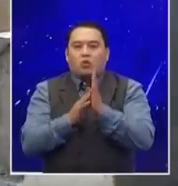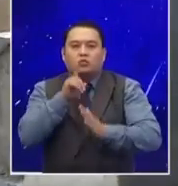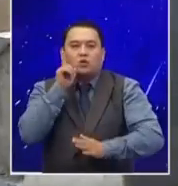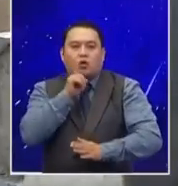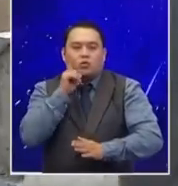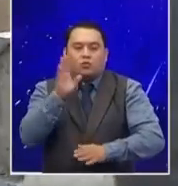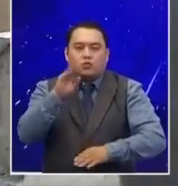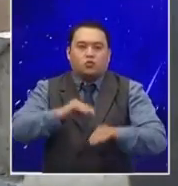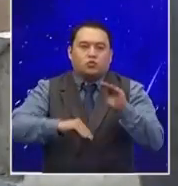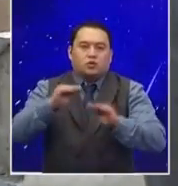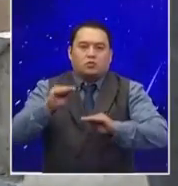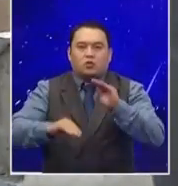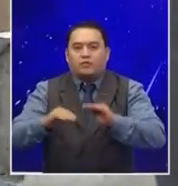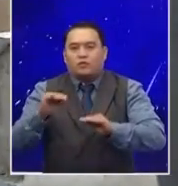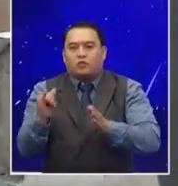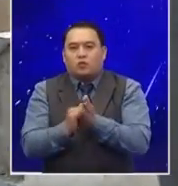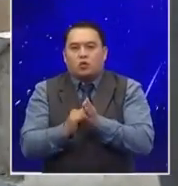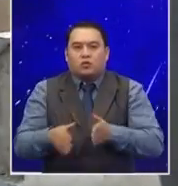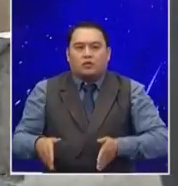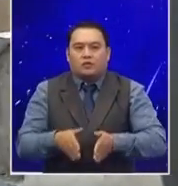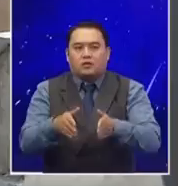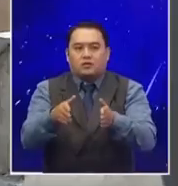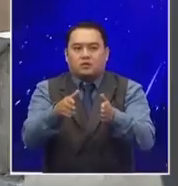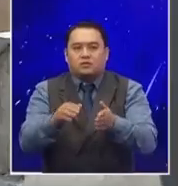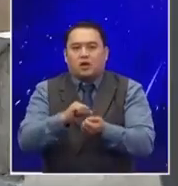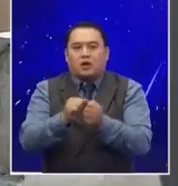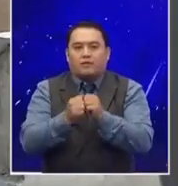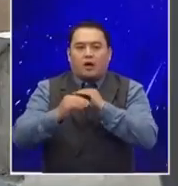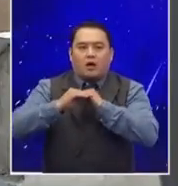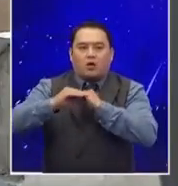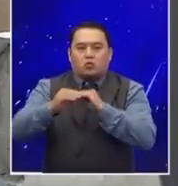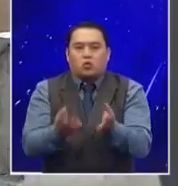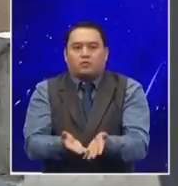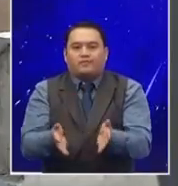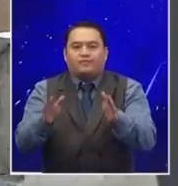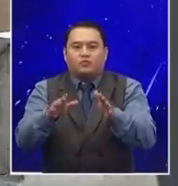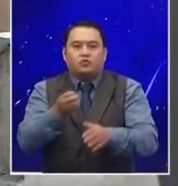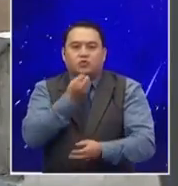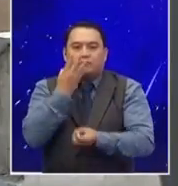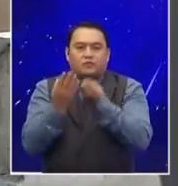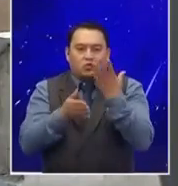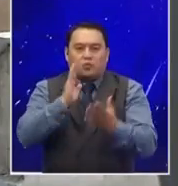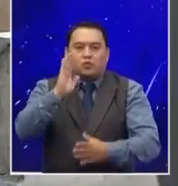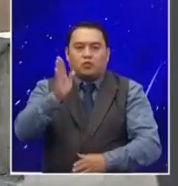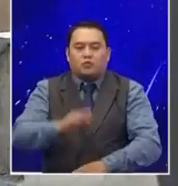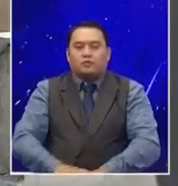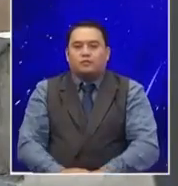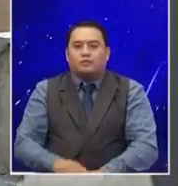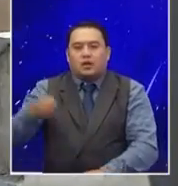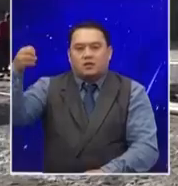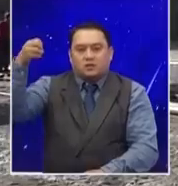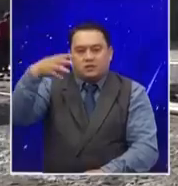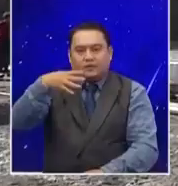территории, по периметру здания будут дорожки все асфальтированные. Клумбы будут, озеленение будет и